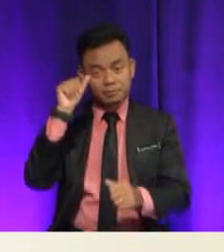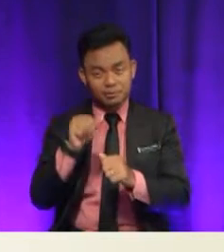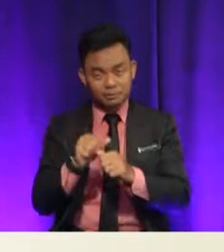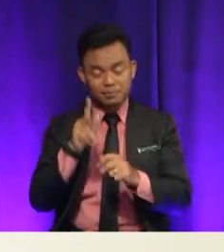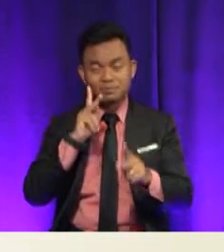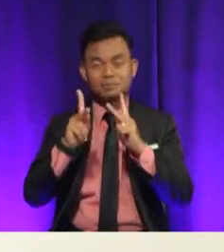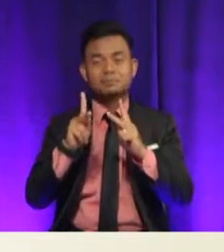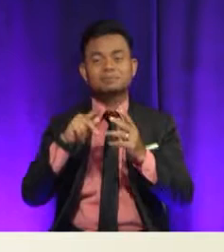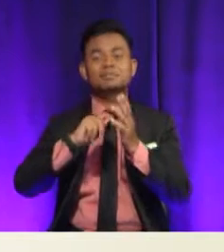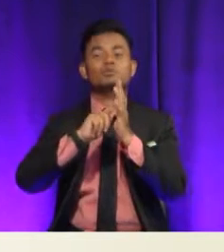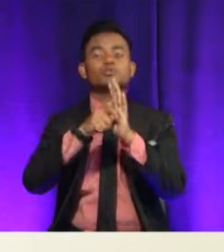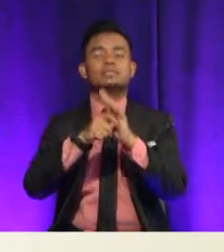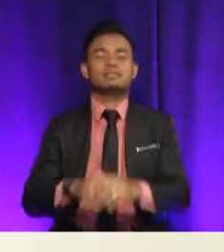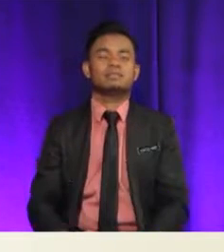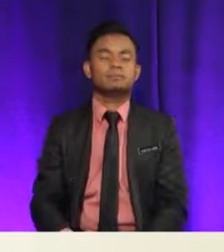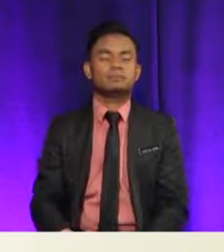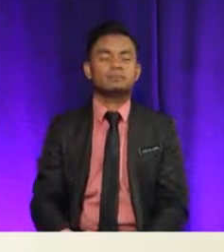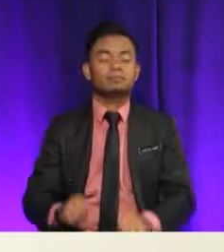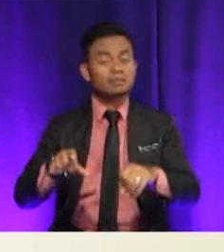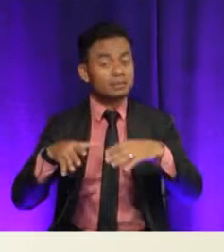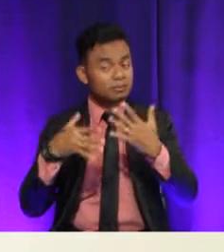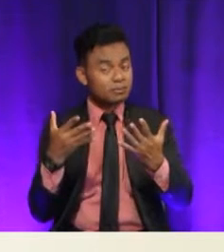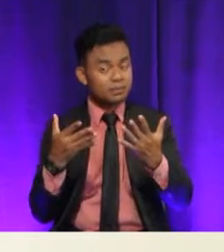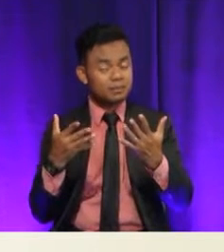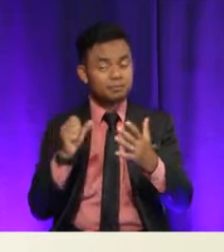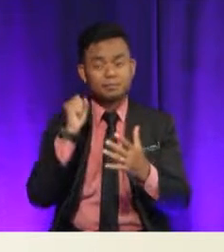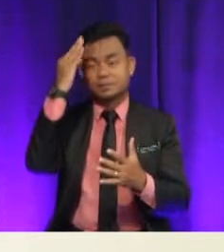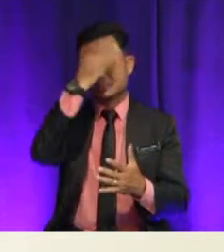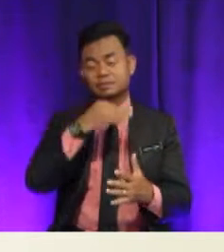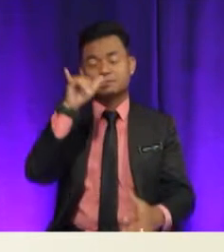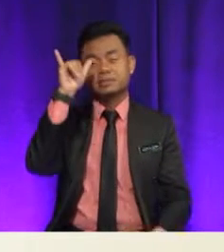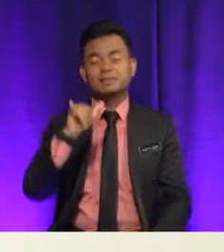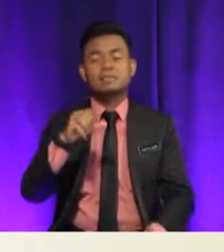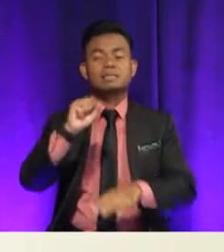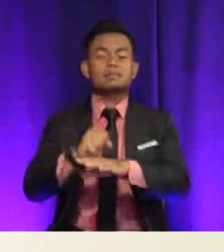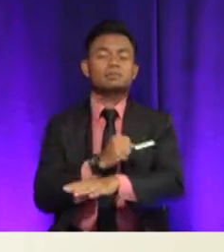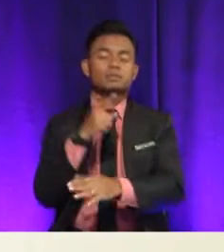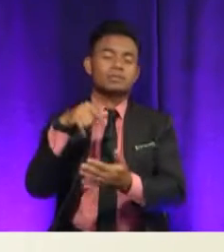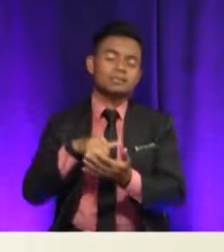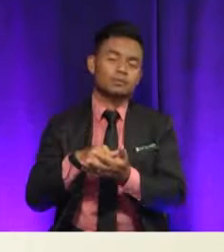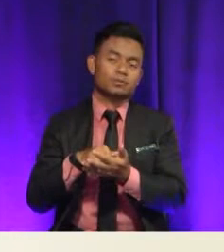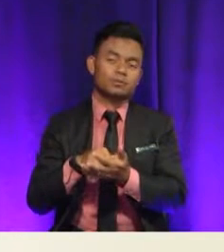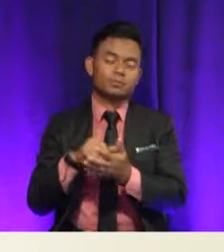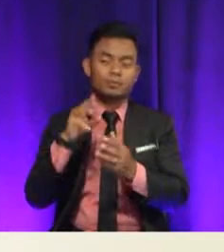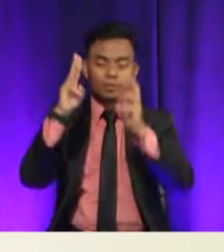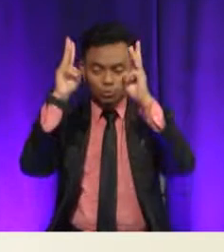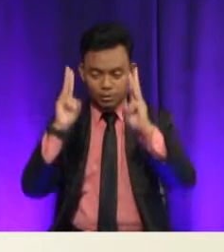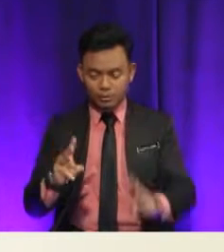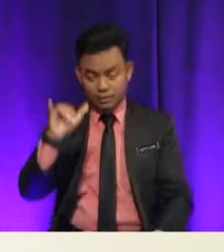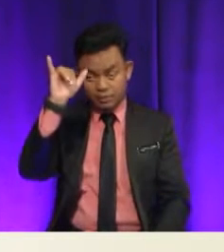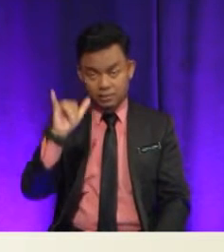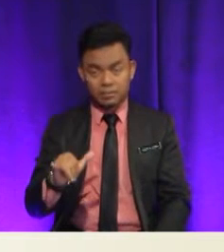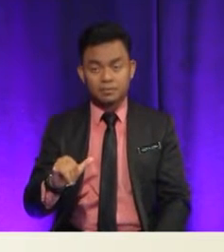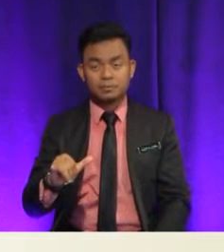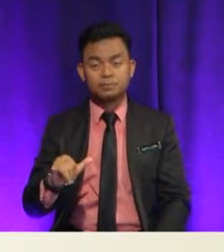Bagaimana sifat yang sempurna itu kita lihat dari segi wataknya yang cemerlang watak yang